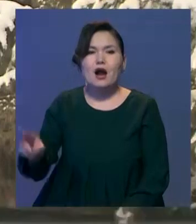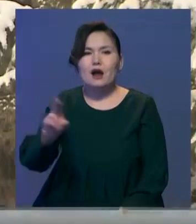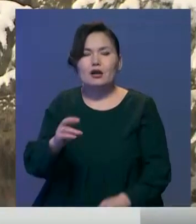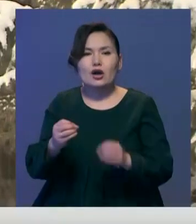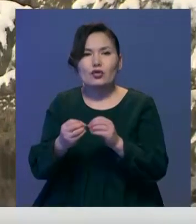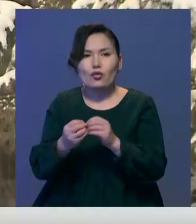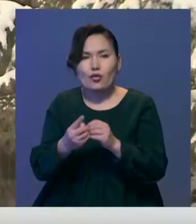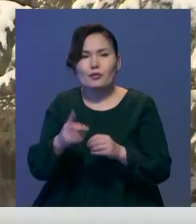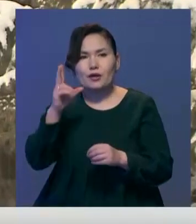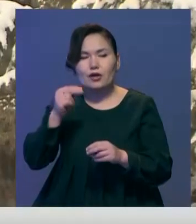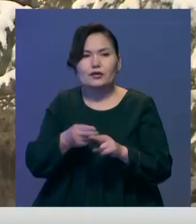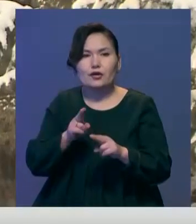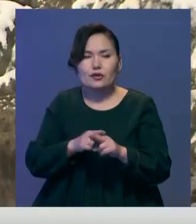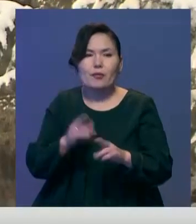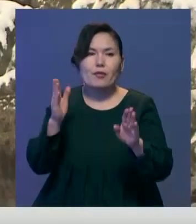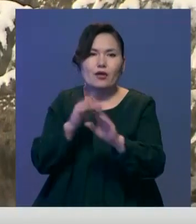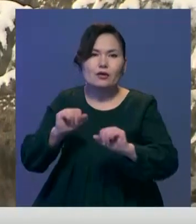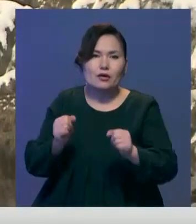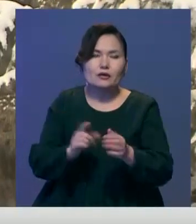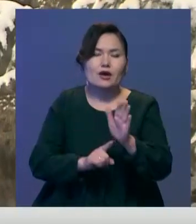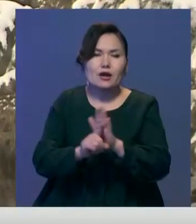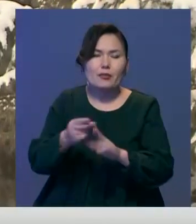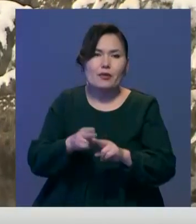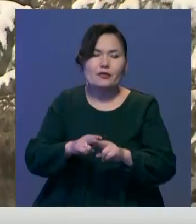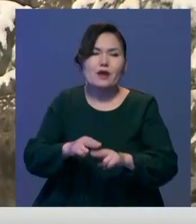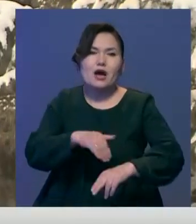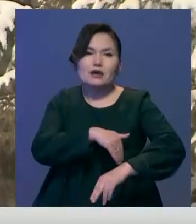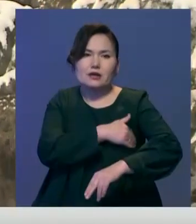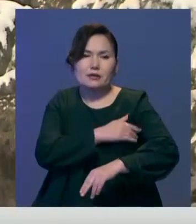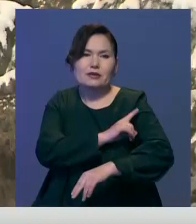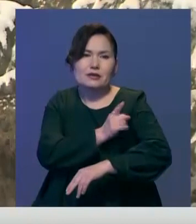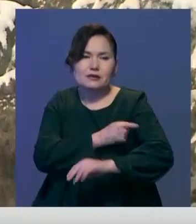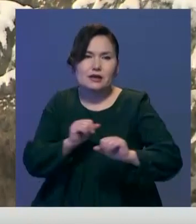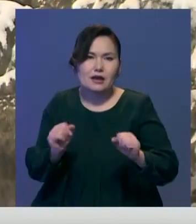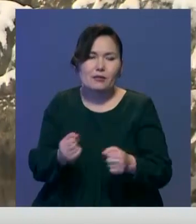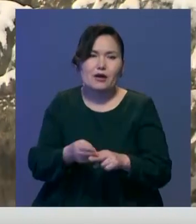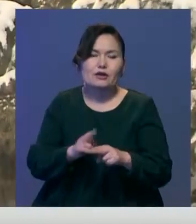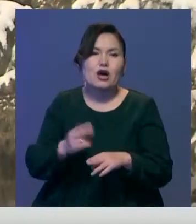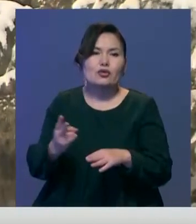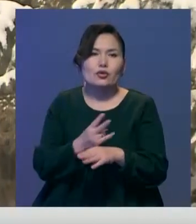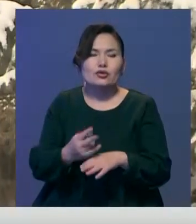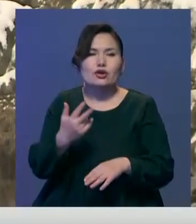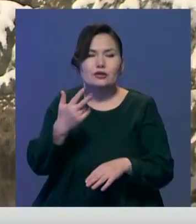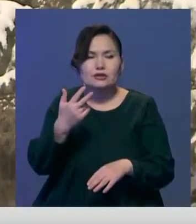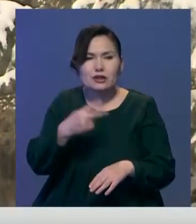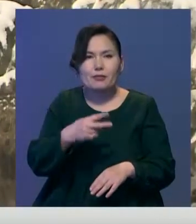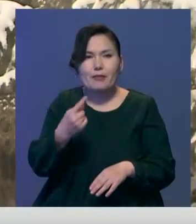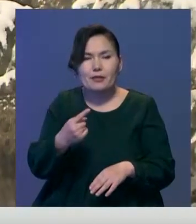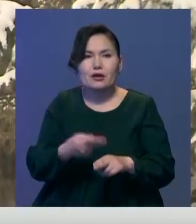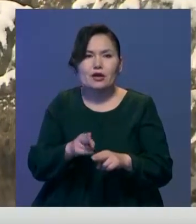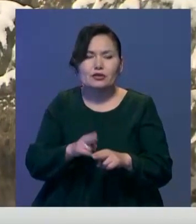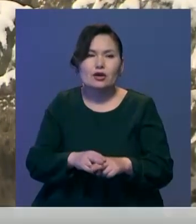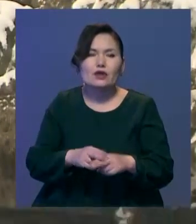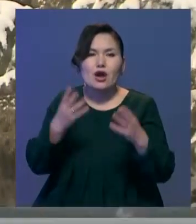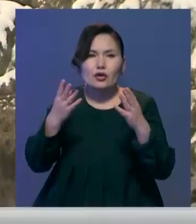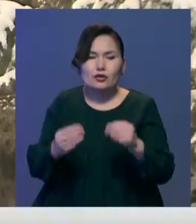10-11 күндері күн райында біршама өзгерістер болады. Сынап бағанасы жоғарылайды. Түнде 21-27, ал күндіз 5-10